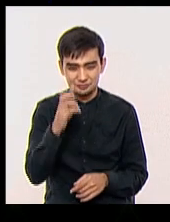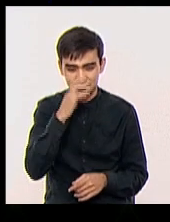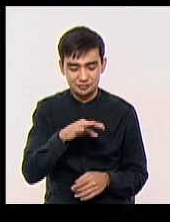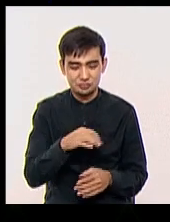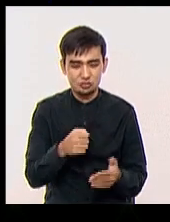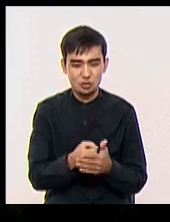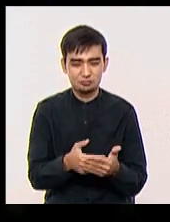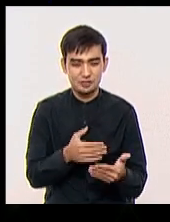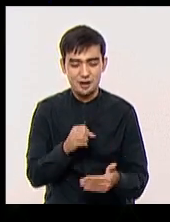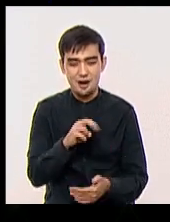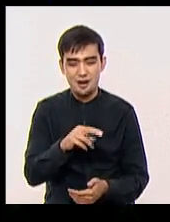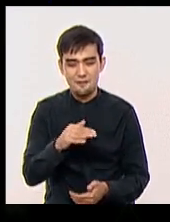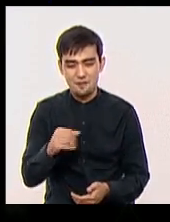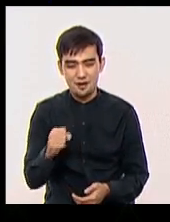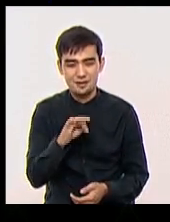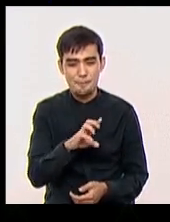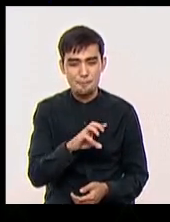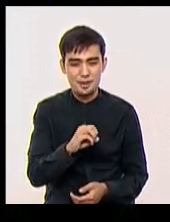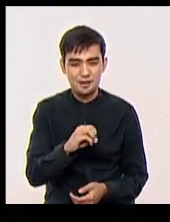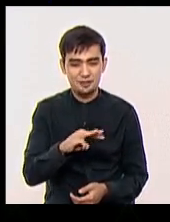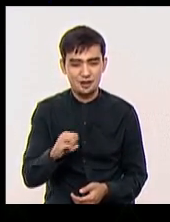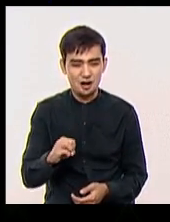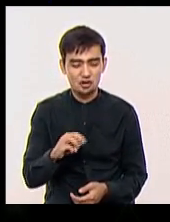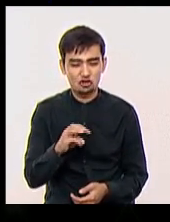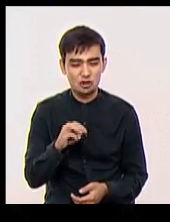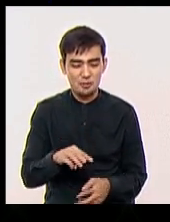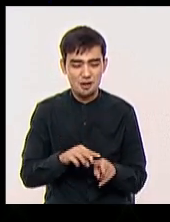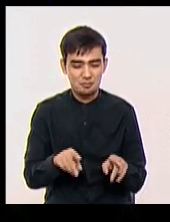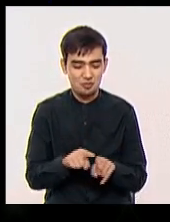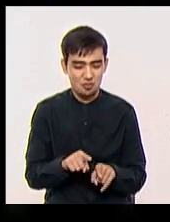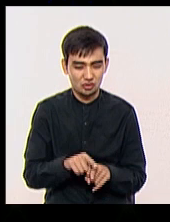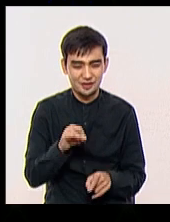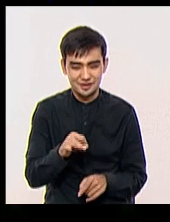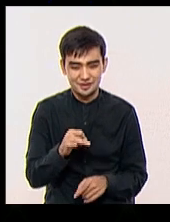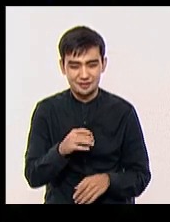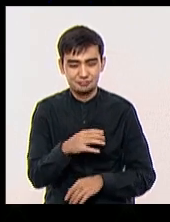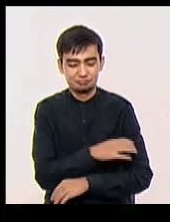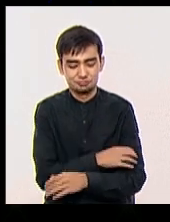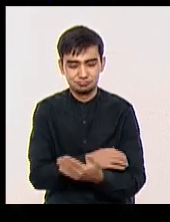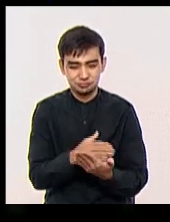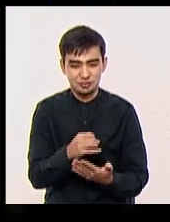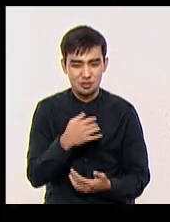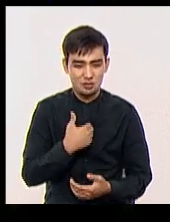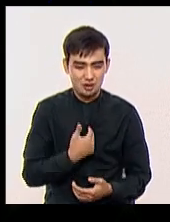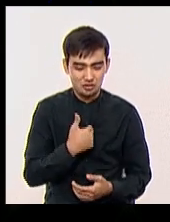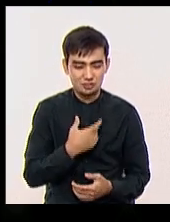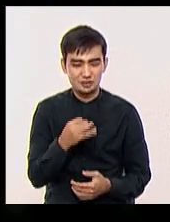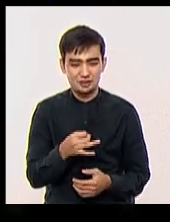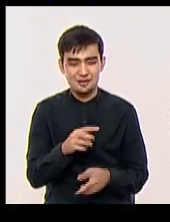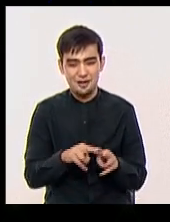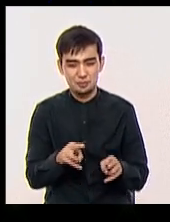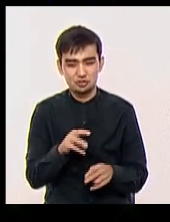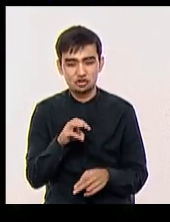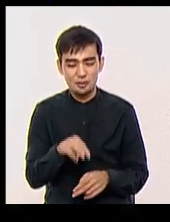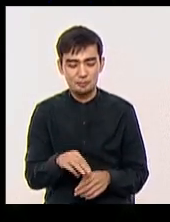дейін тараған альфа және бета штамдарына ұқсас. Науқастың қызуы көтеріліп, жөтел пайда болады және бұл штамда да